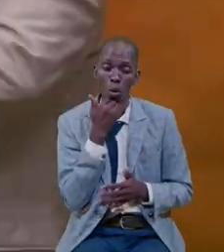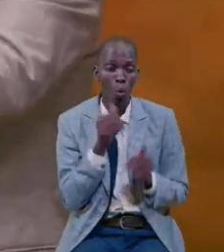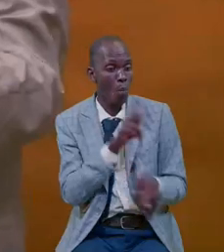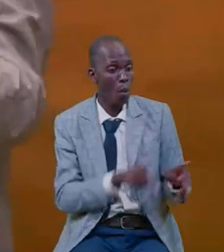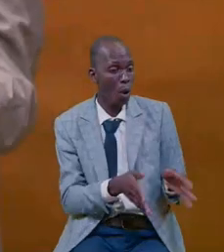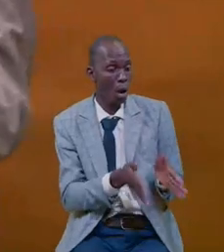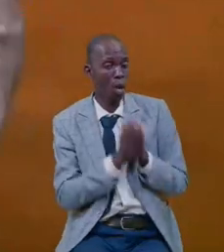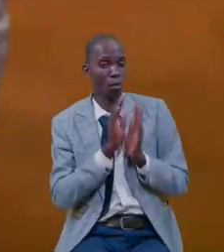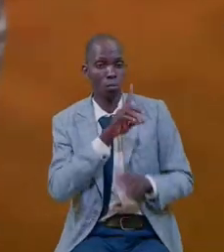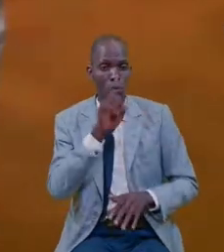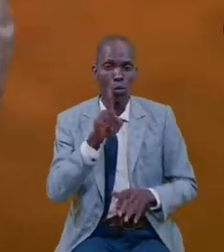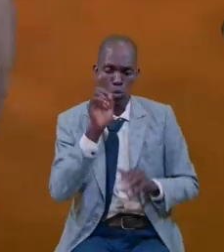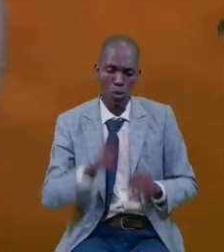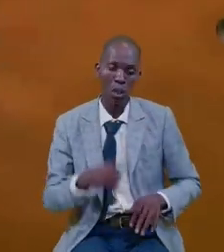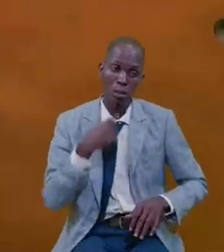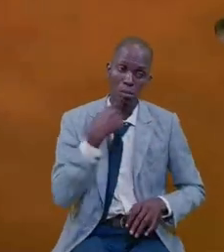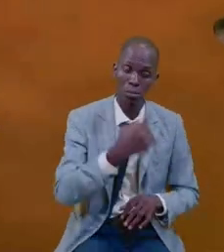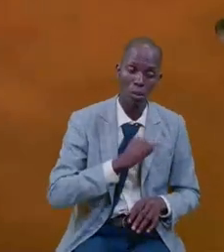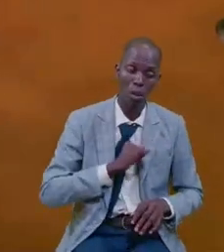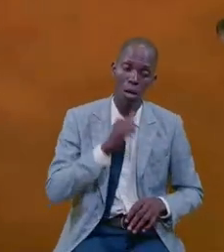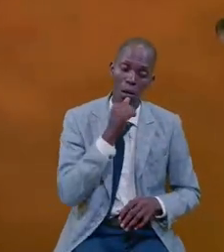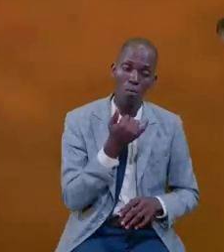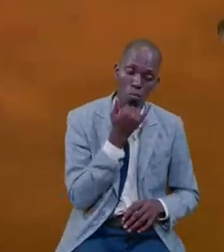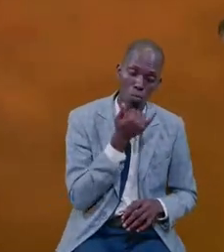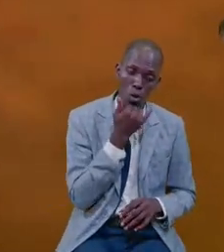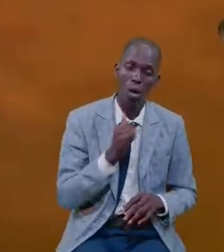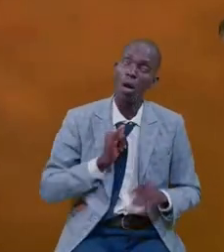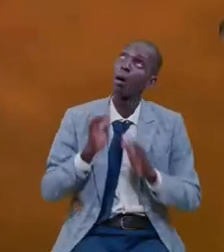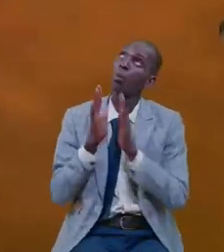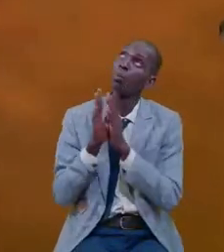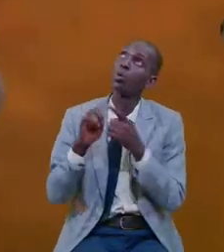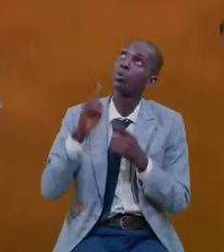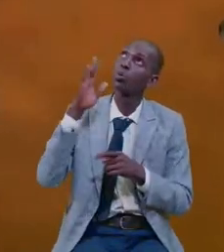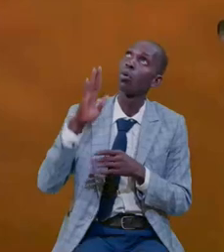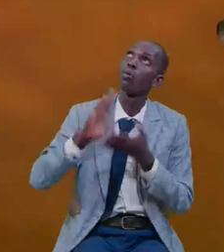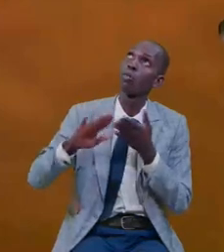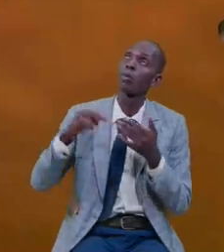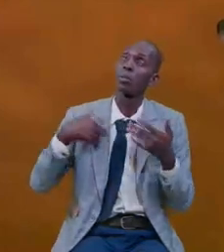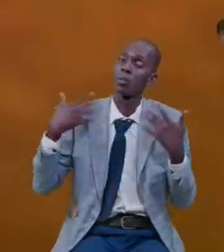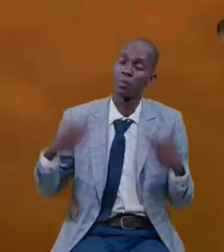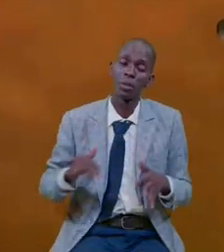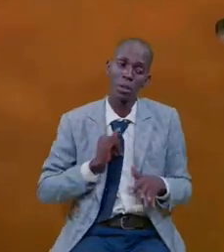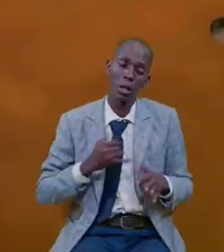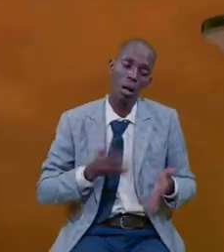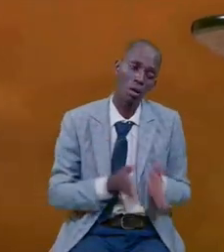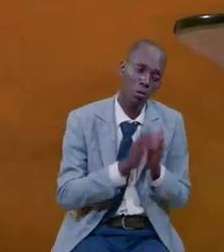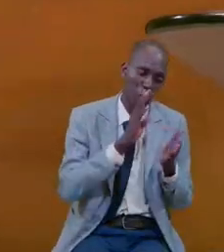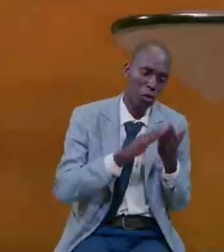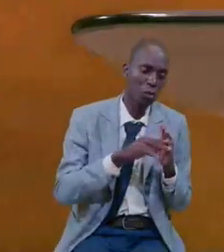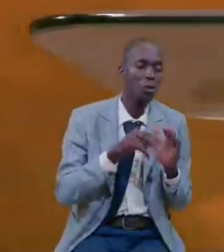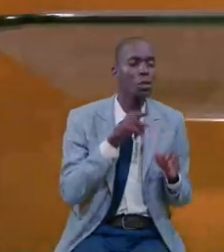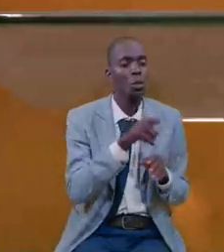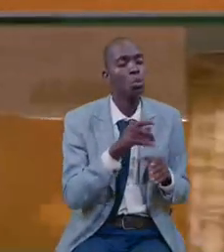tu peux leur dire, où est-ce que j'ai fait de mauvais? Je suis allé prier, le Seigneur m'a pardonné. C'est à eux de croire ou de ne pas